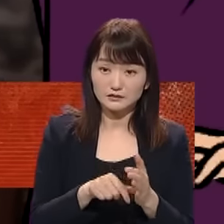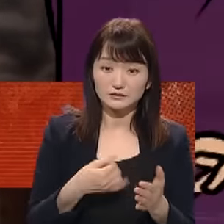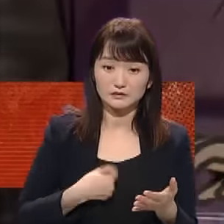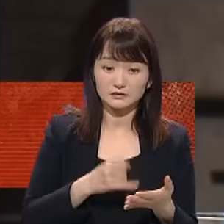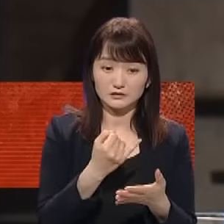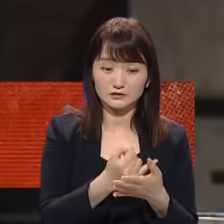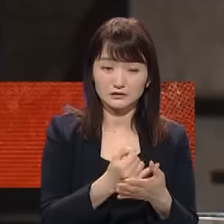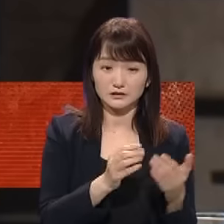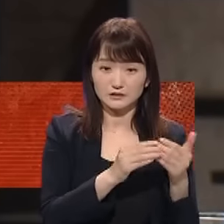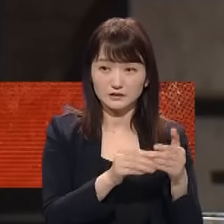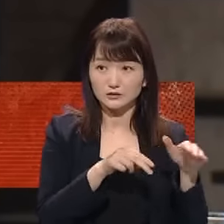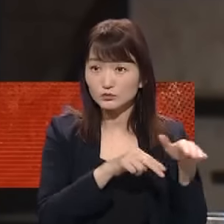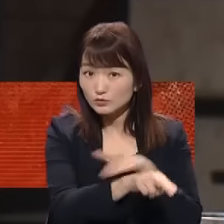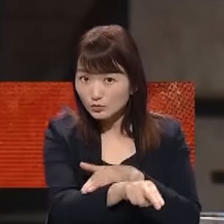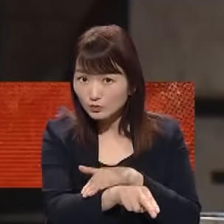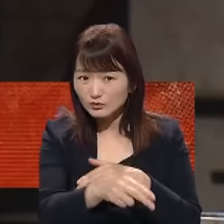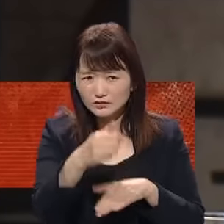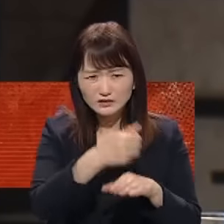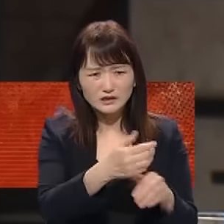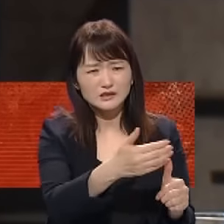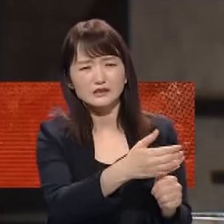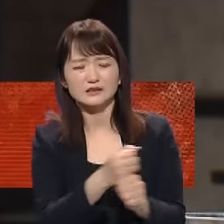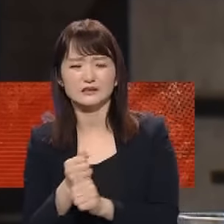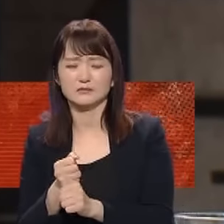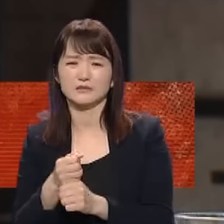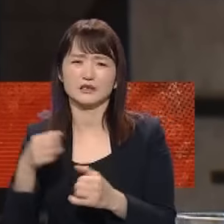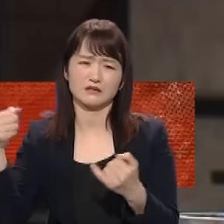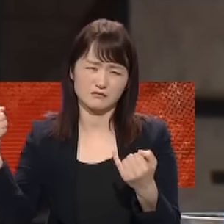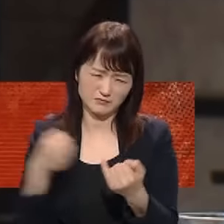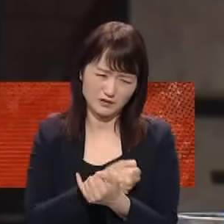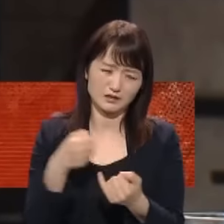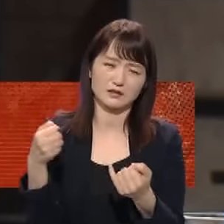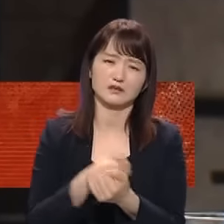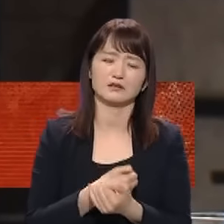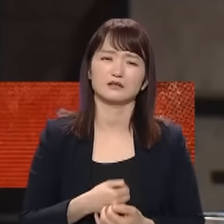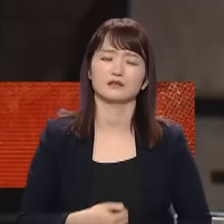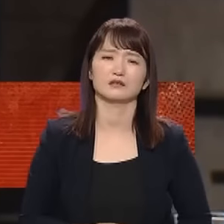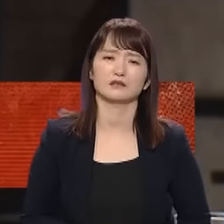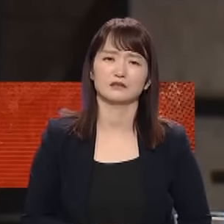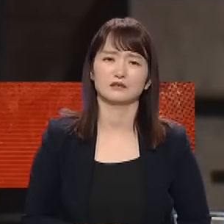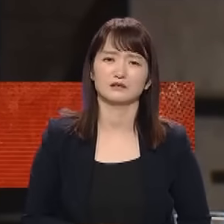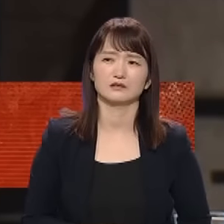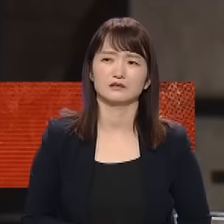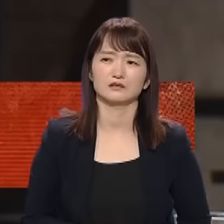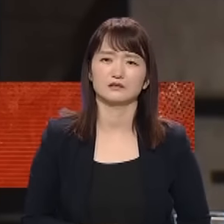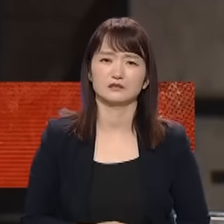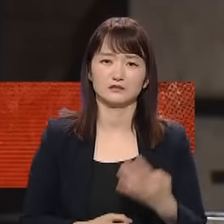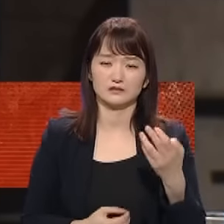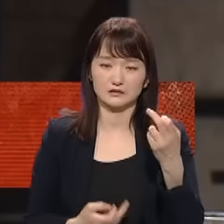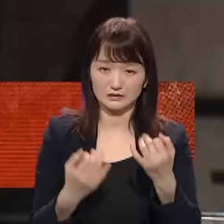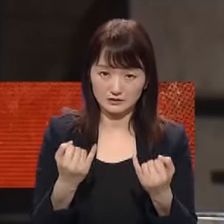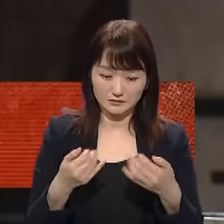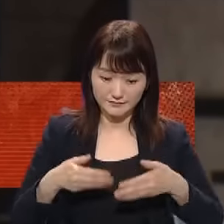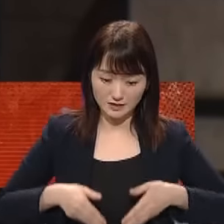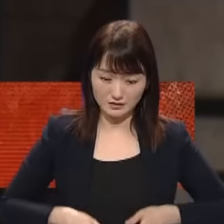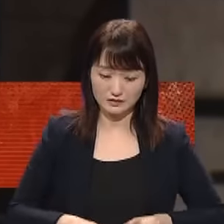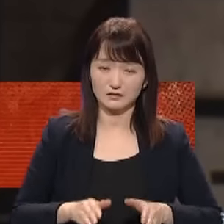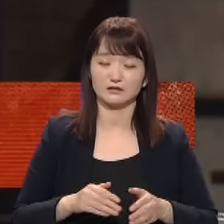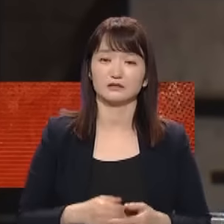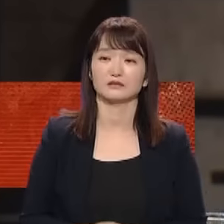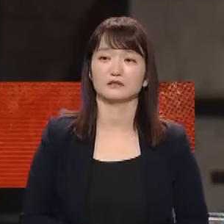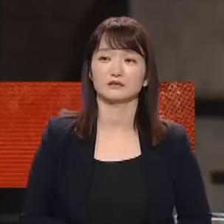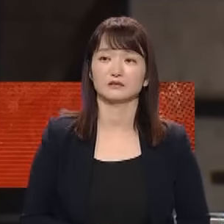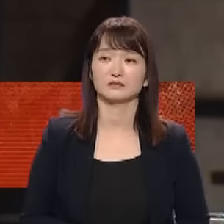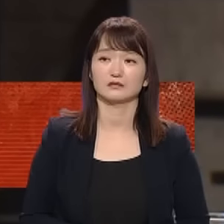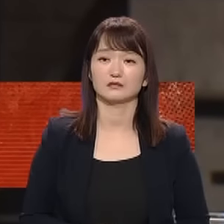도망을 쳤지만은 또 나중에 잡혀가지고 와서 또 폭행을 당하고요. 그리고 이제 나중에 이 사남매까지 낳았는데 이 사남매를